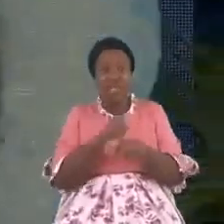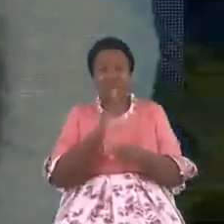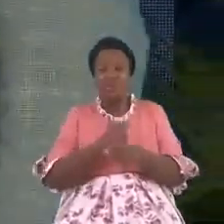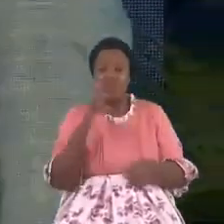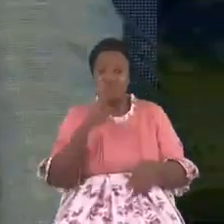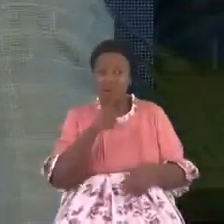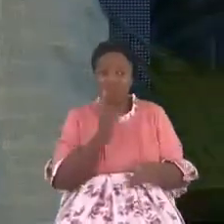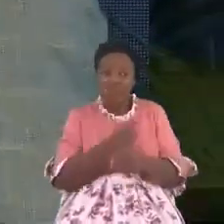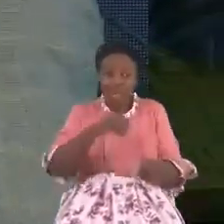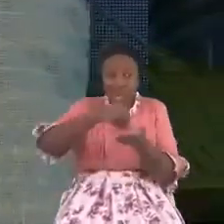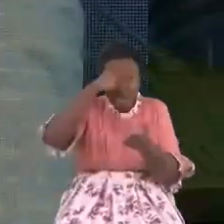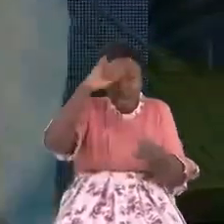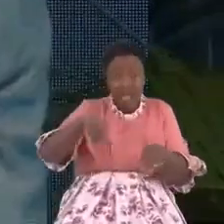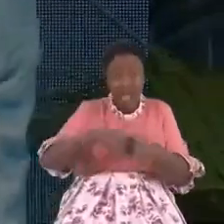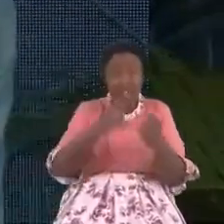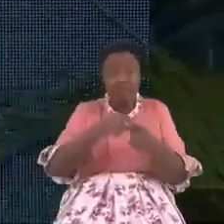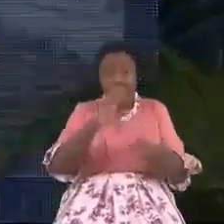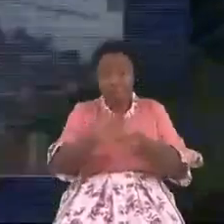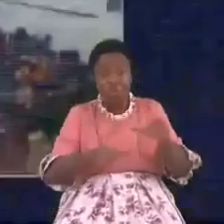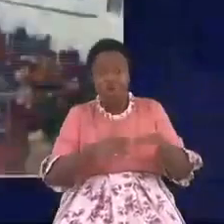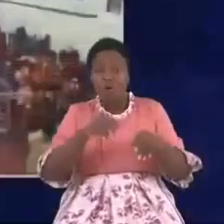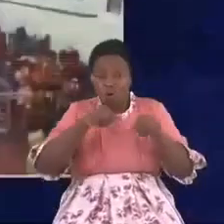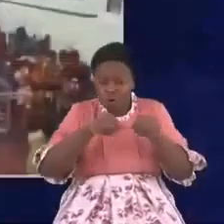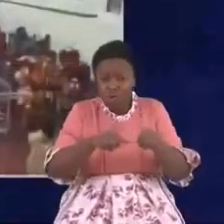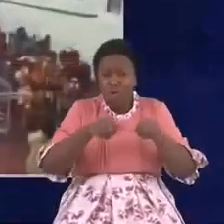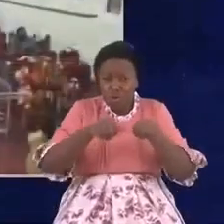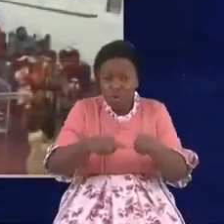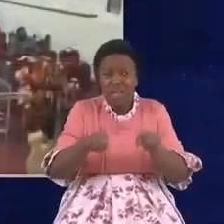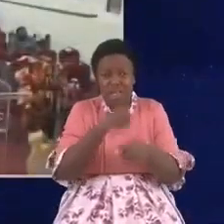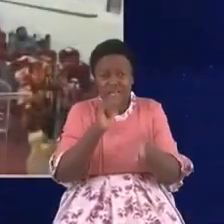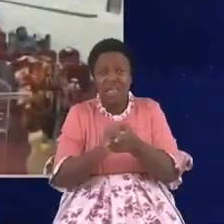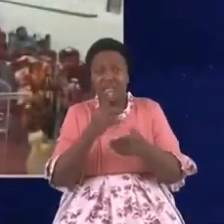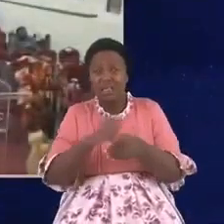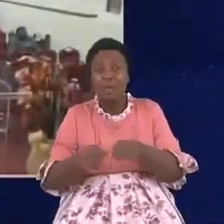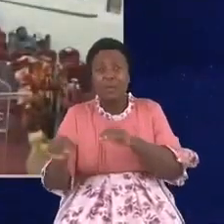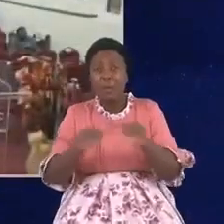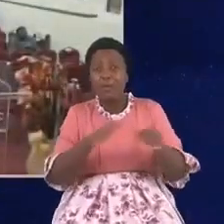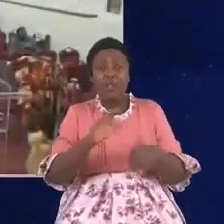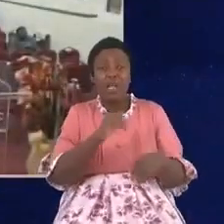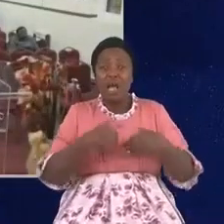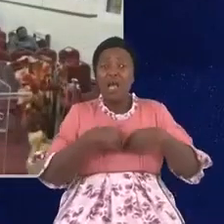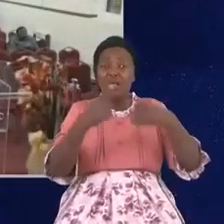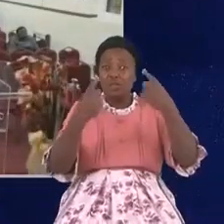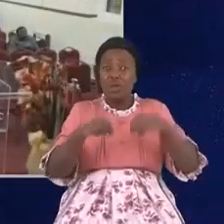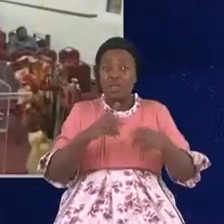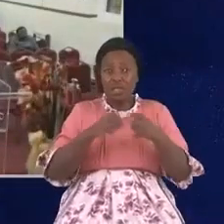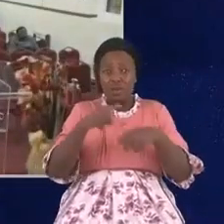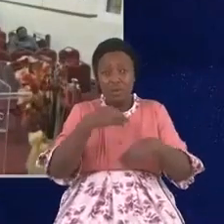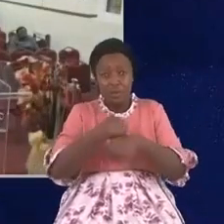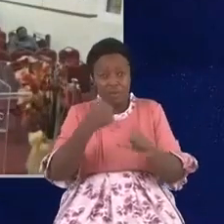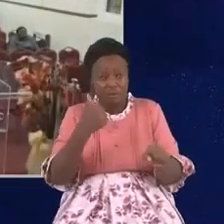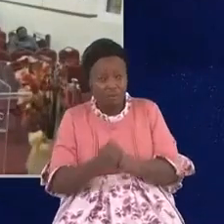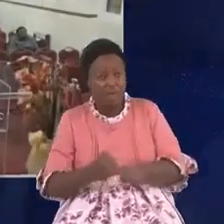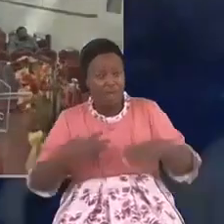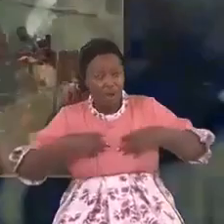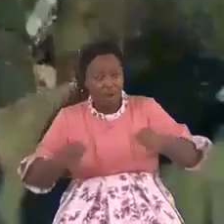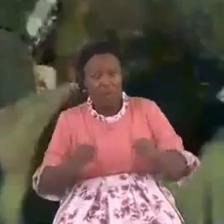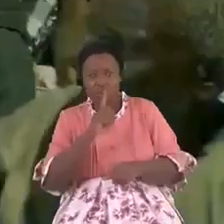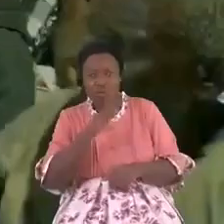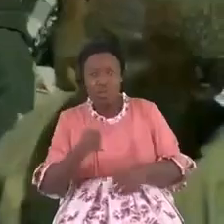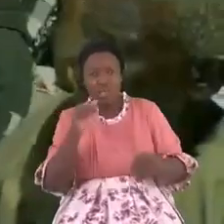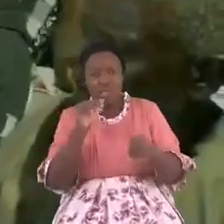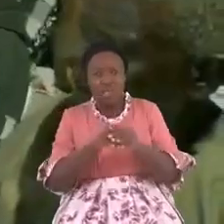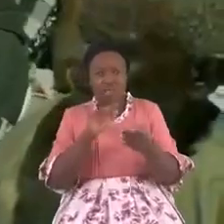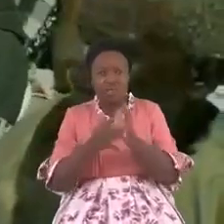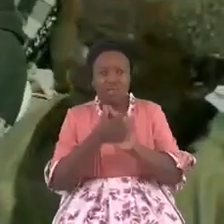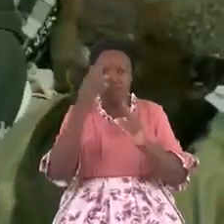na-aga. Okwu a ga-arụpụta ọrụ na ndụ gị. Ị ga-enwere onwe gị n'ezie n'aha